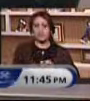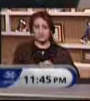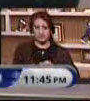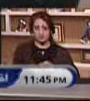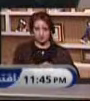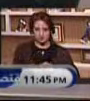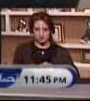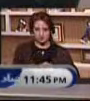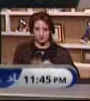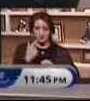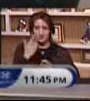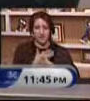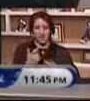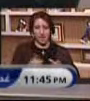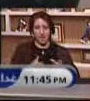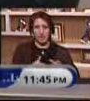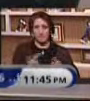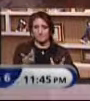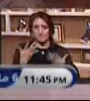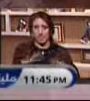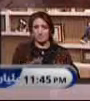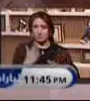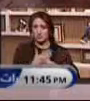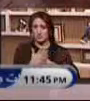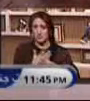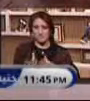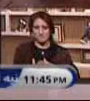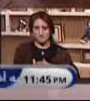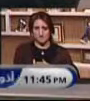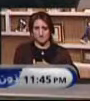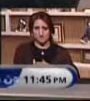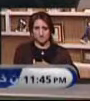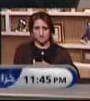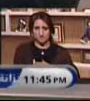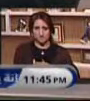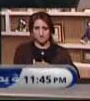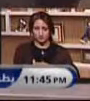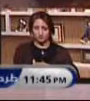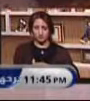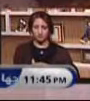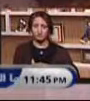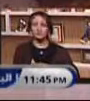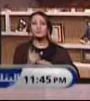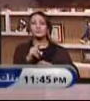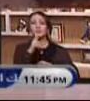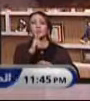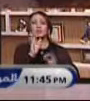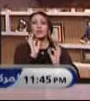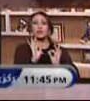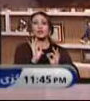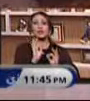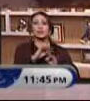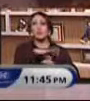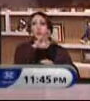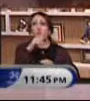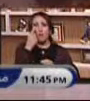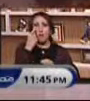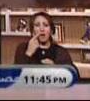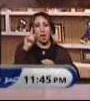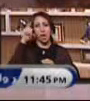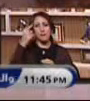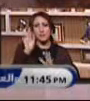يعني؟ هل ده قسوة قلب ام ايمان لما الانسان يموت له عزيز ولا يبكي ولا يتأثر؟ لا، ممكن يكون واحد دمعته عزيزة، ممكن يكون